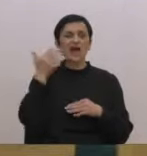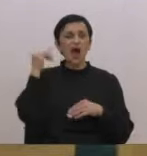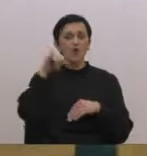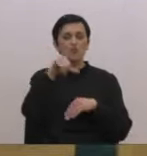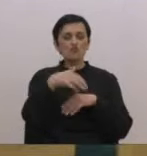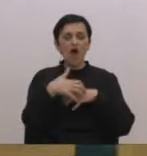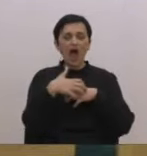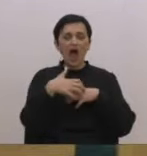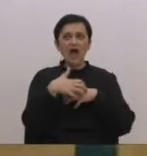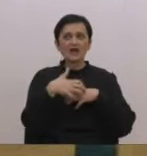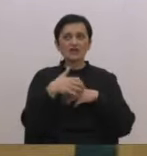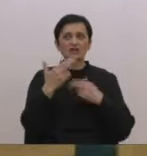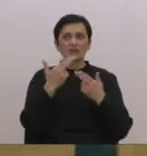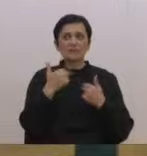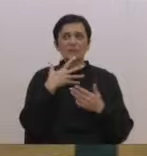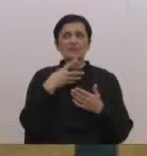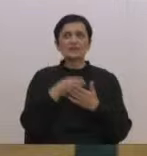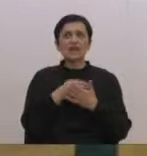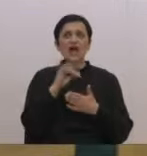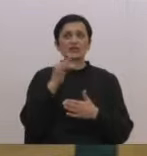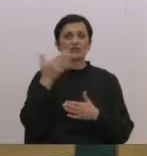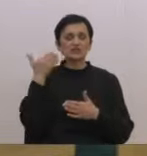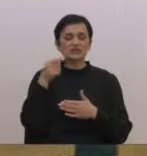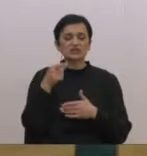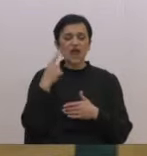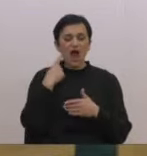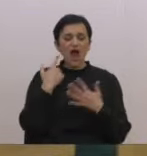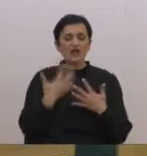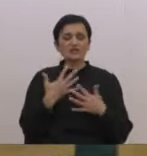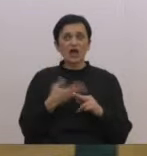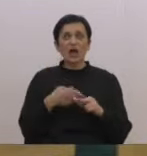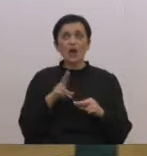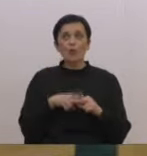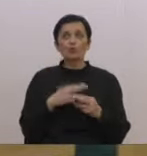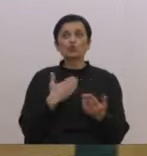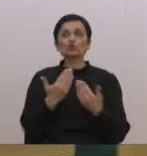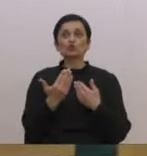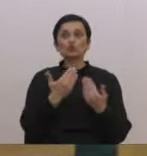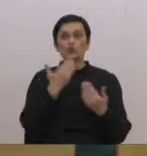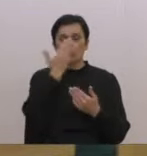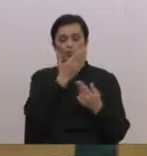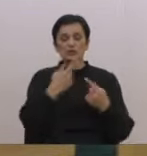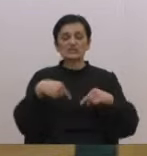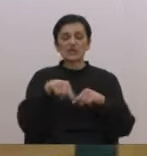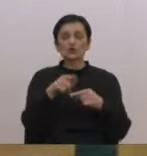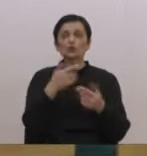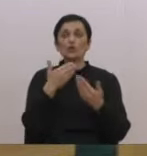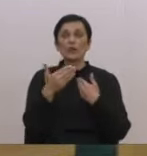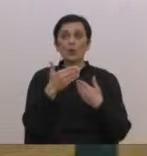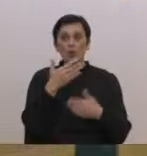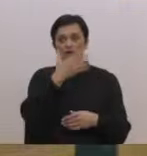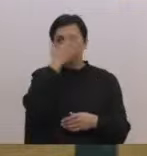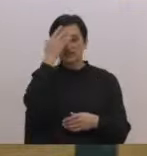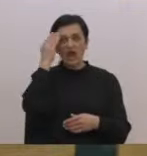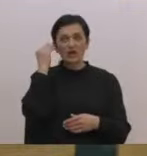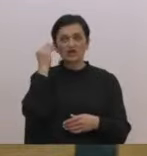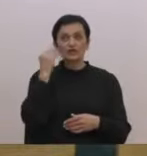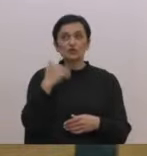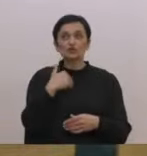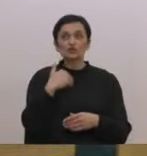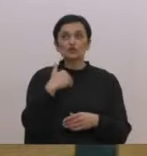და ეთაკილებათ საკუთარი წარსული, ამიტომ მოგვიწოდებენ და საზოგადოებას მოუწოდებენ, რომ დაივიწყოს